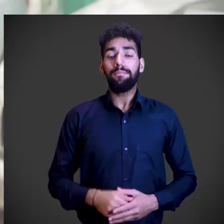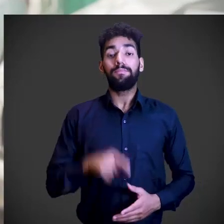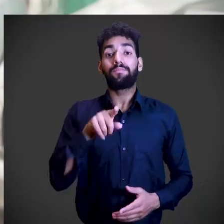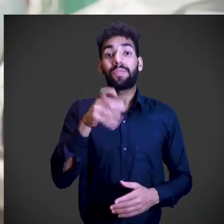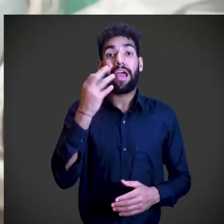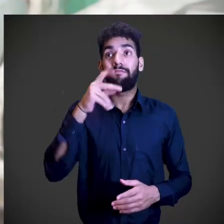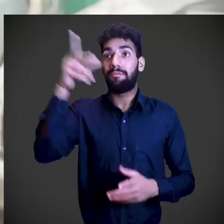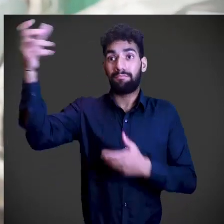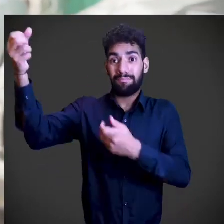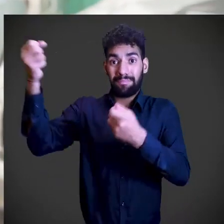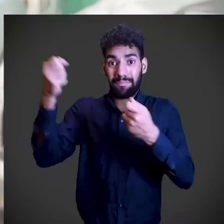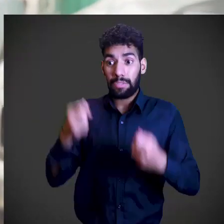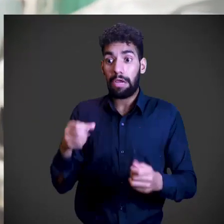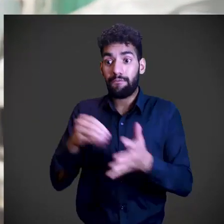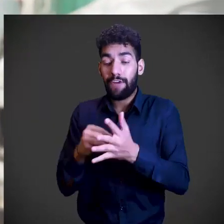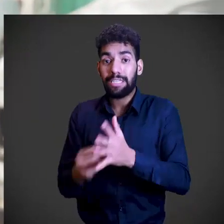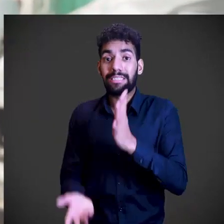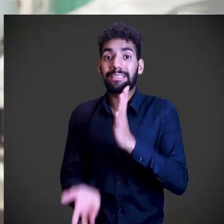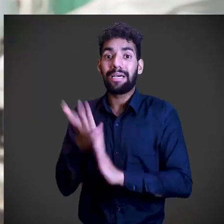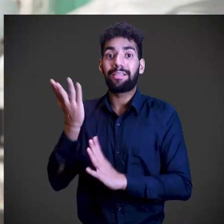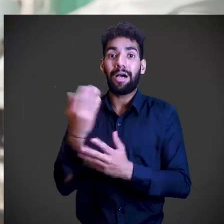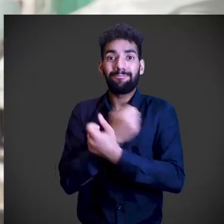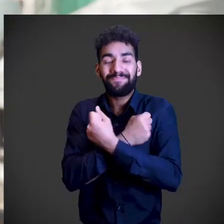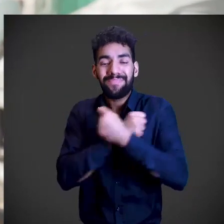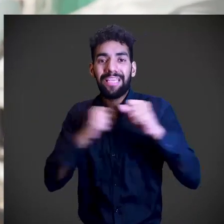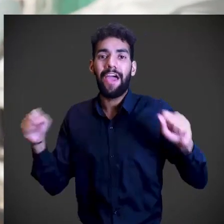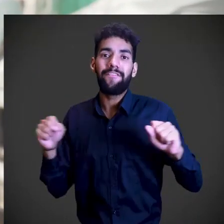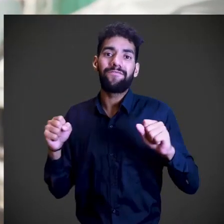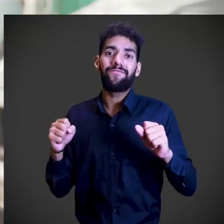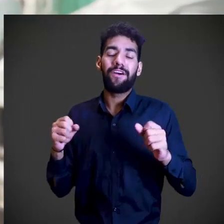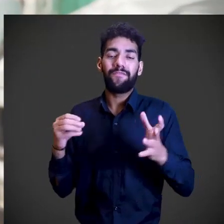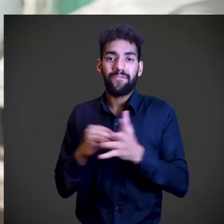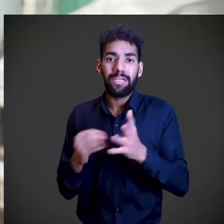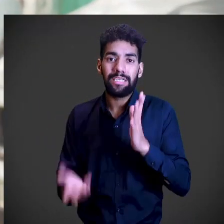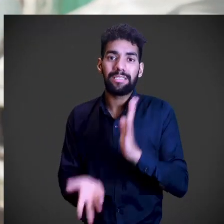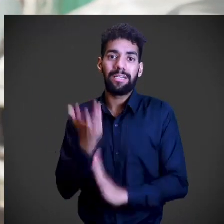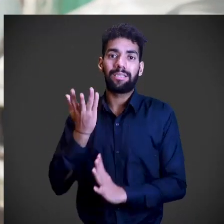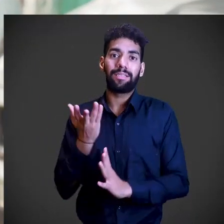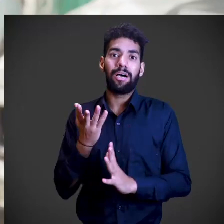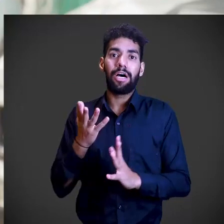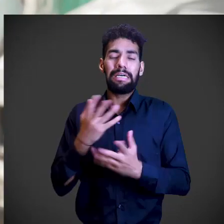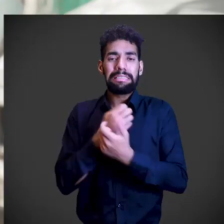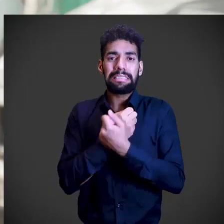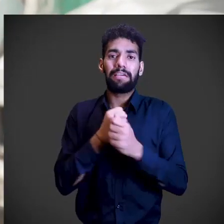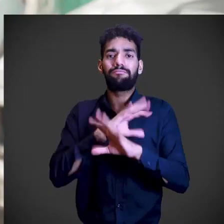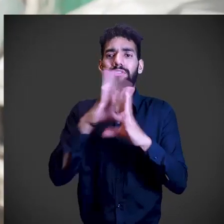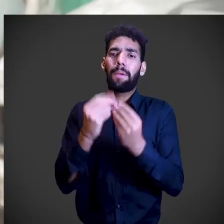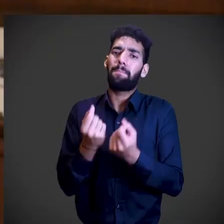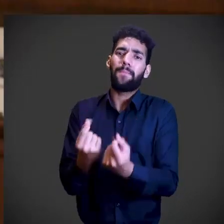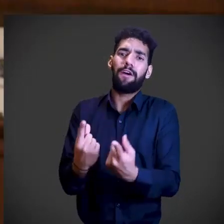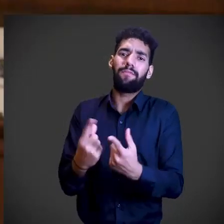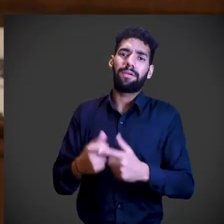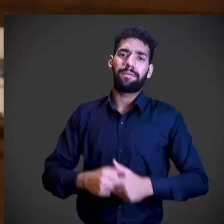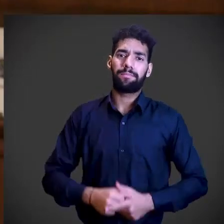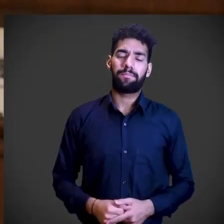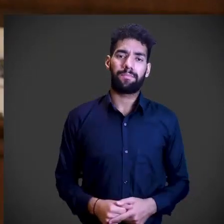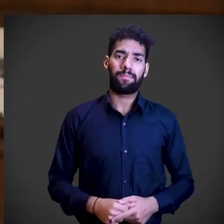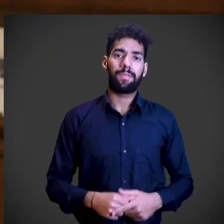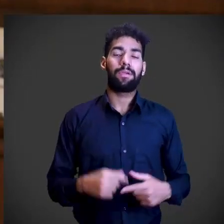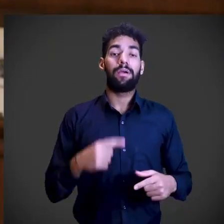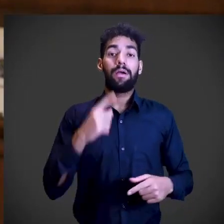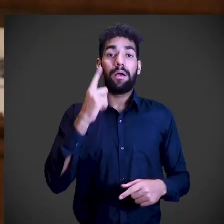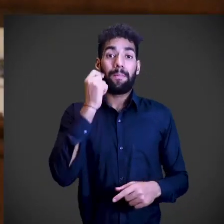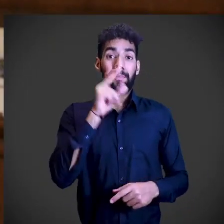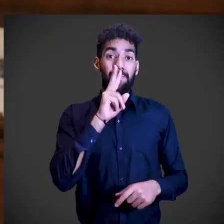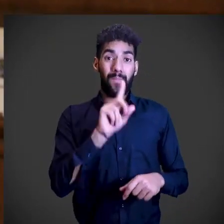उसके फिर कितने फ़ायदे हैं। उसमें आप बुलेट प्रूफ ऑप्शन भी है आपके पास, दूसरा उसके एयर बैग, सेफ्टी, हर चीज़ यानी कि ना एक्यूरेट है। पहला तो ये है कि